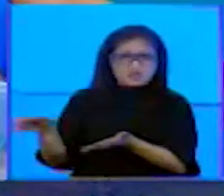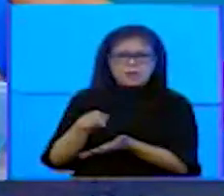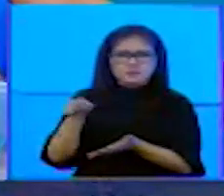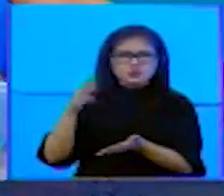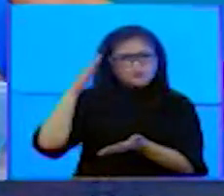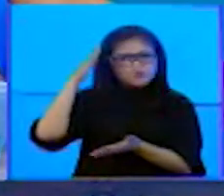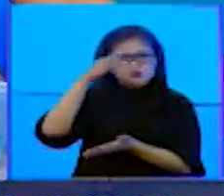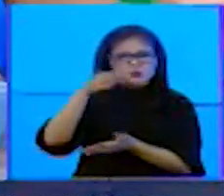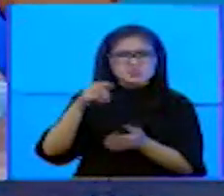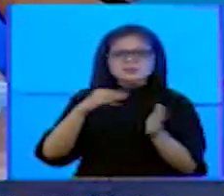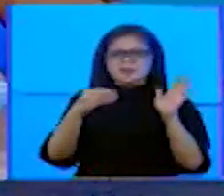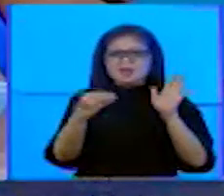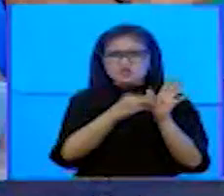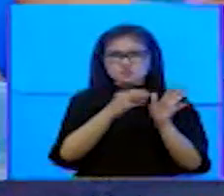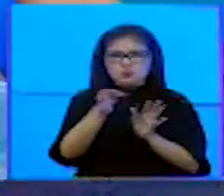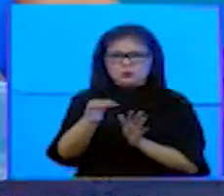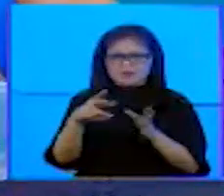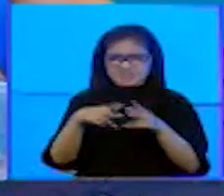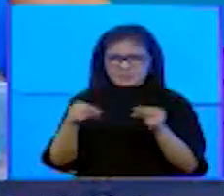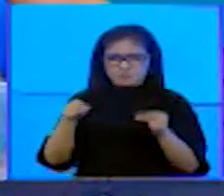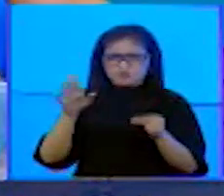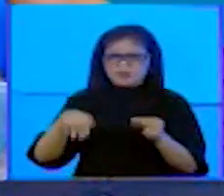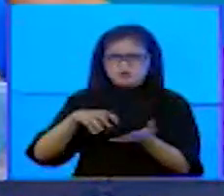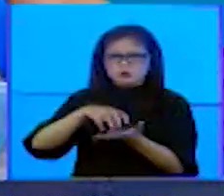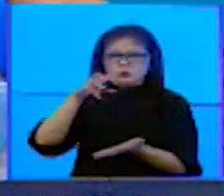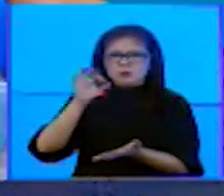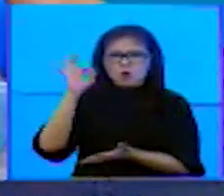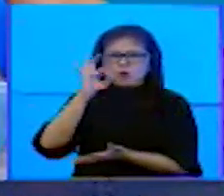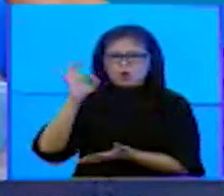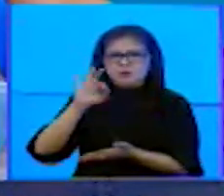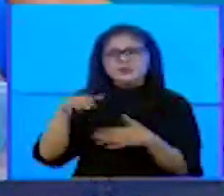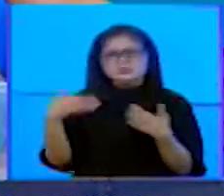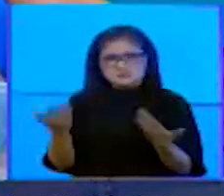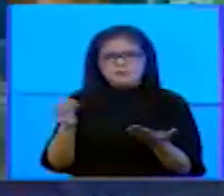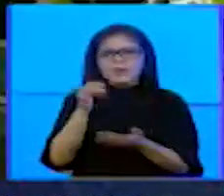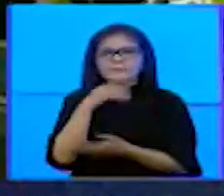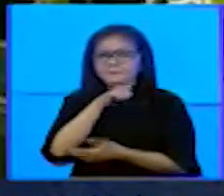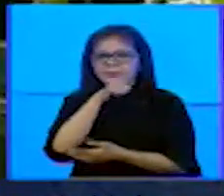menyusul status Kota Depok yang masih berada di zona orange dan merah